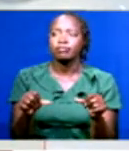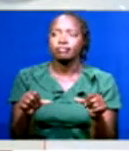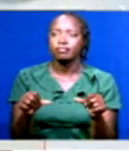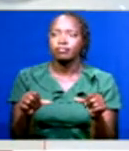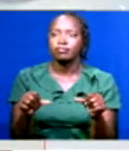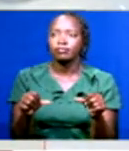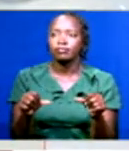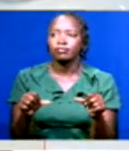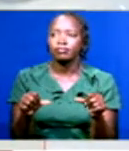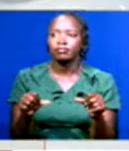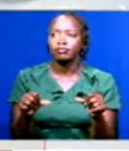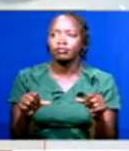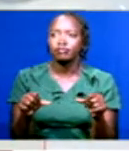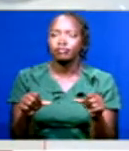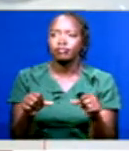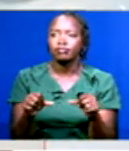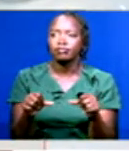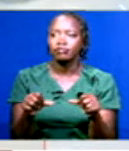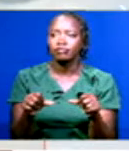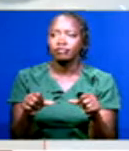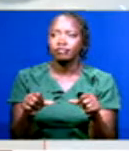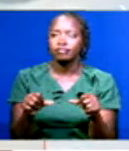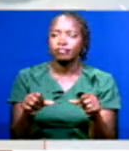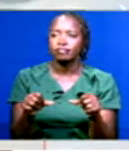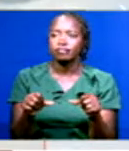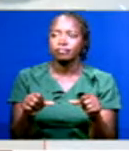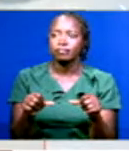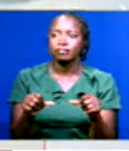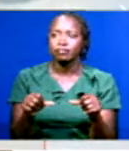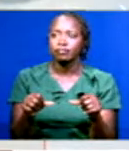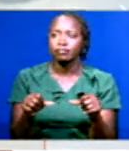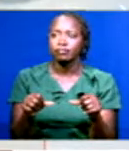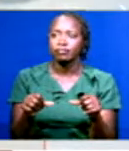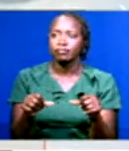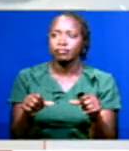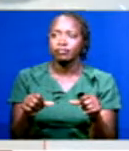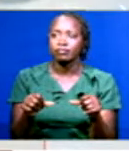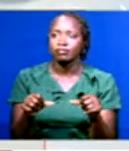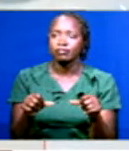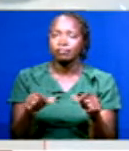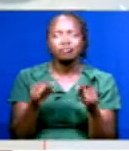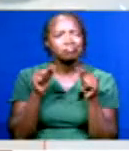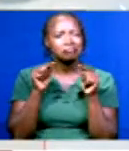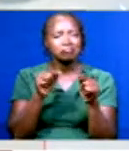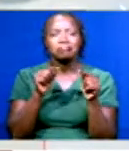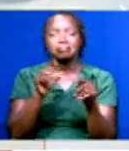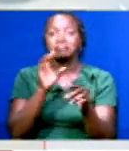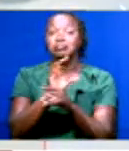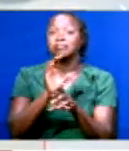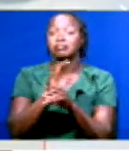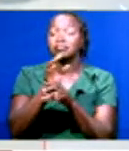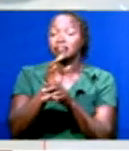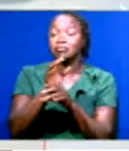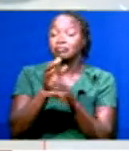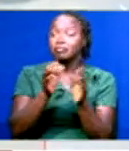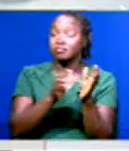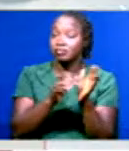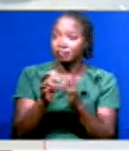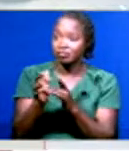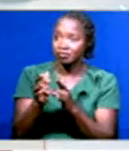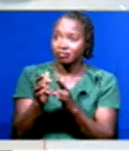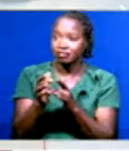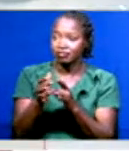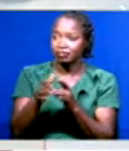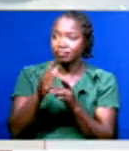kwa madhabahu, on the altar they discredited the Church of Christ. And God had